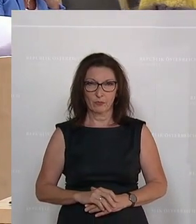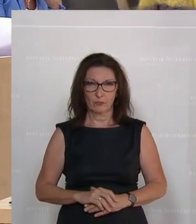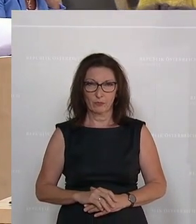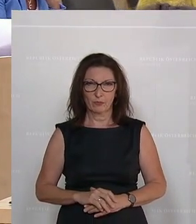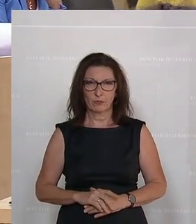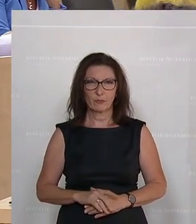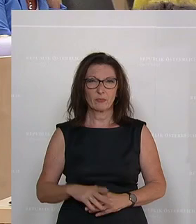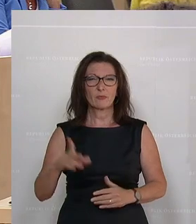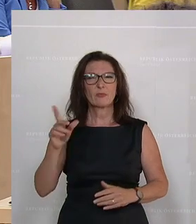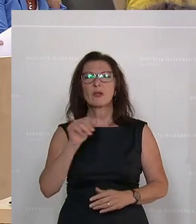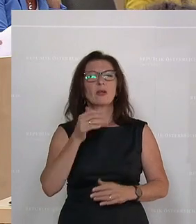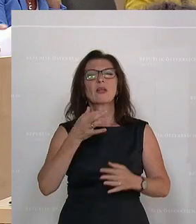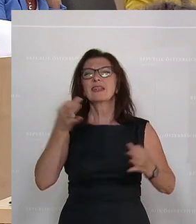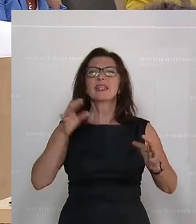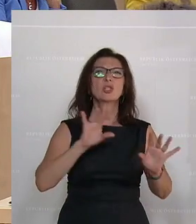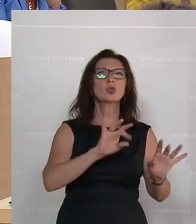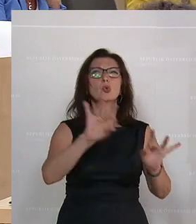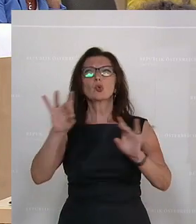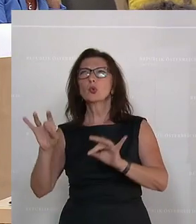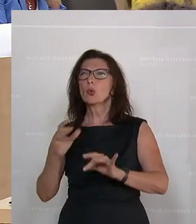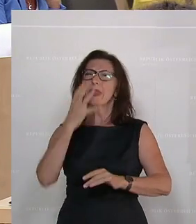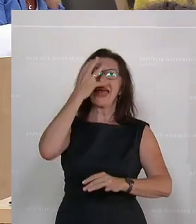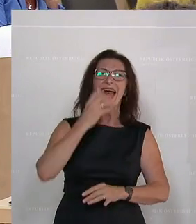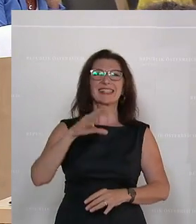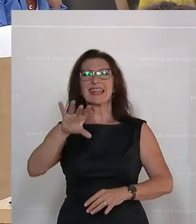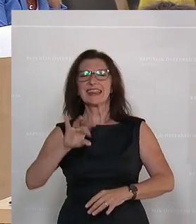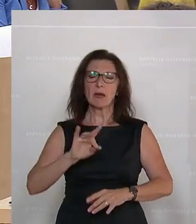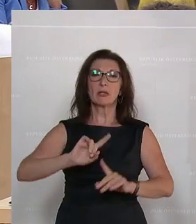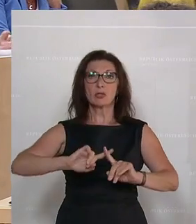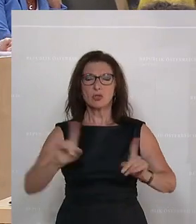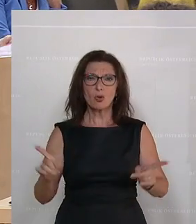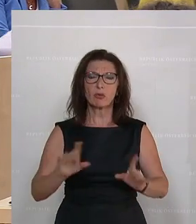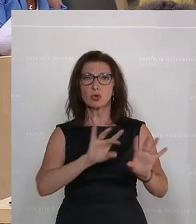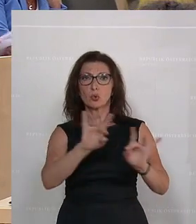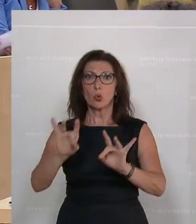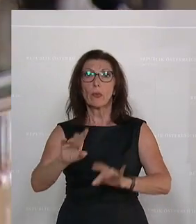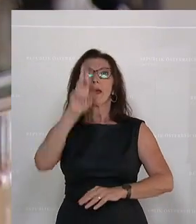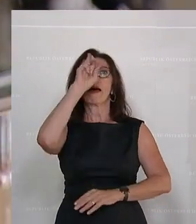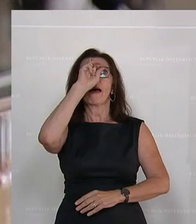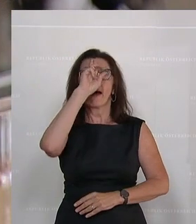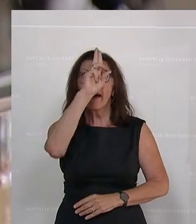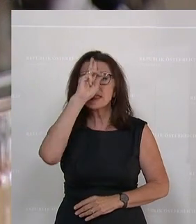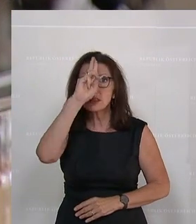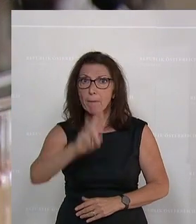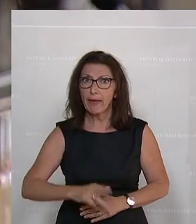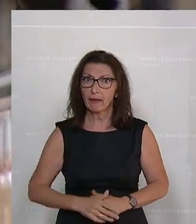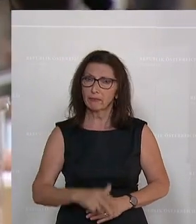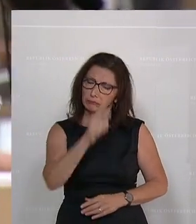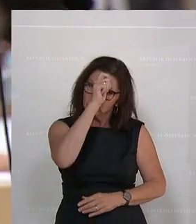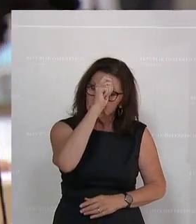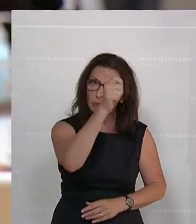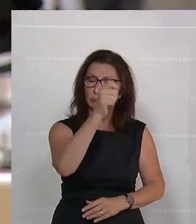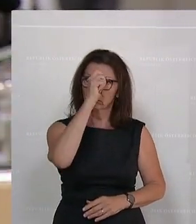und es ist nicht eine frage die uns hier ernst nehmen oder nicht es ist eine frage des respekts es ist eine frage des respekts gegenüber